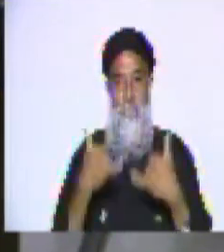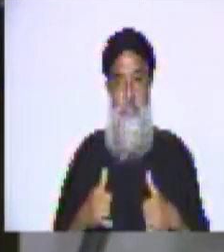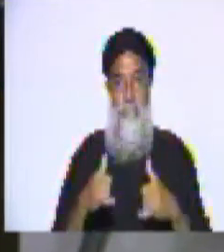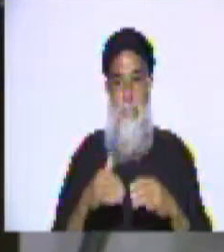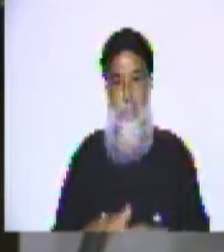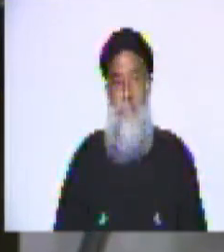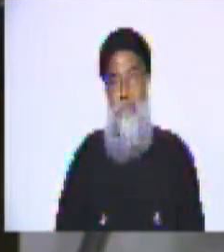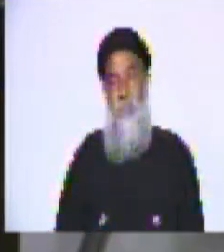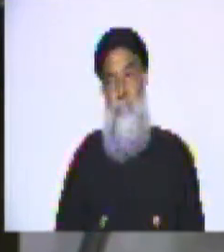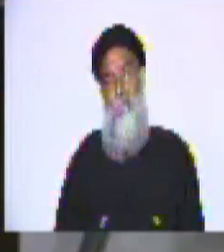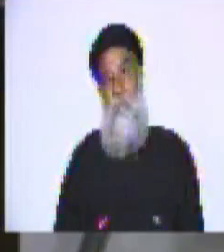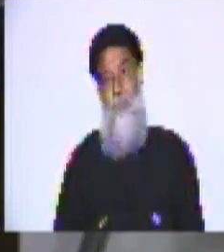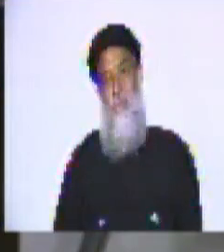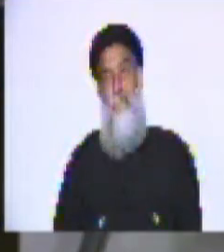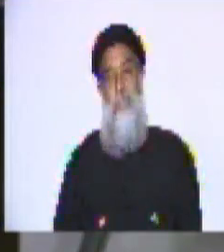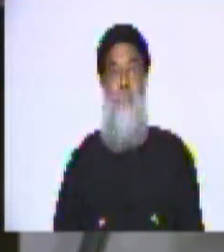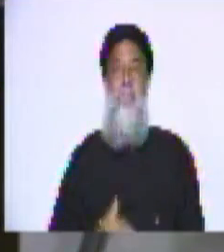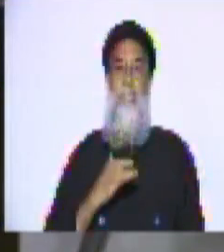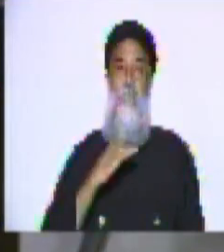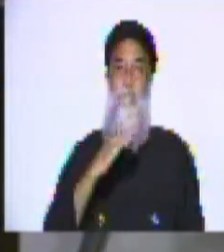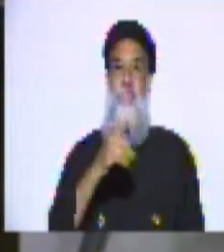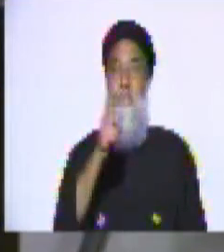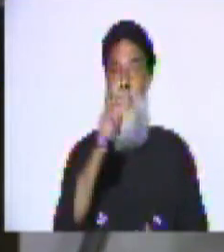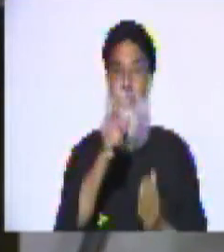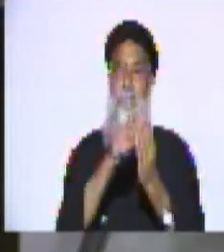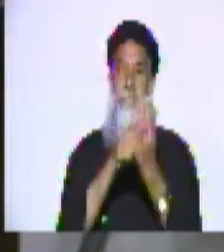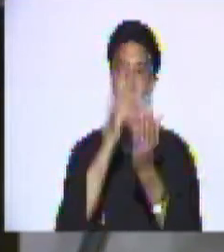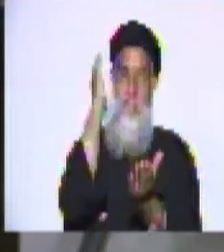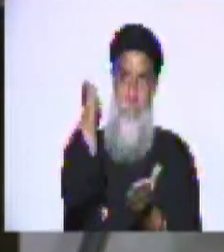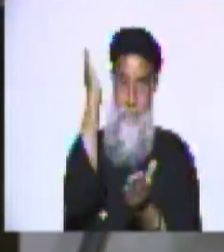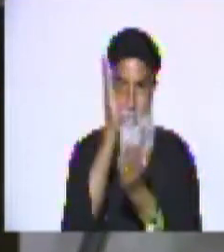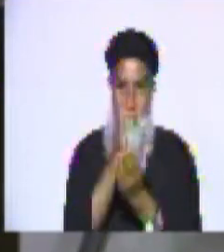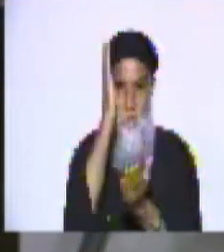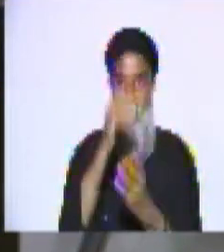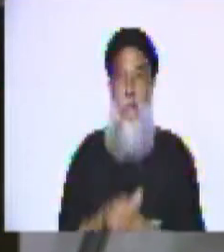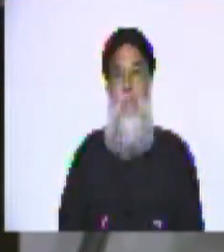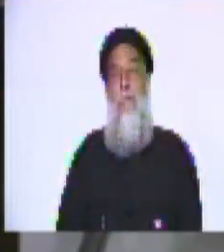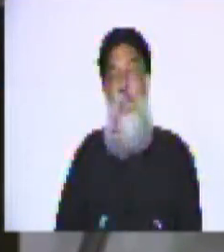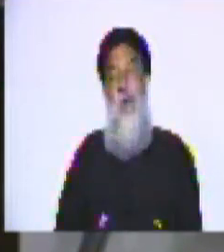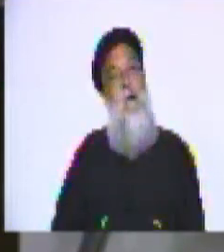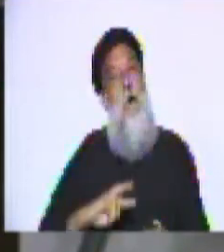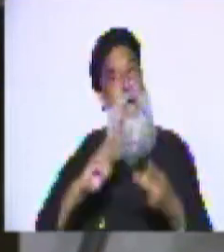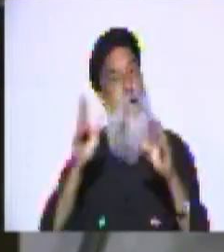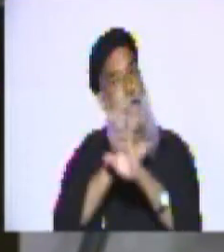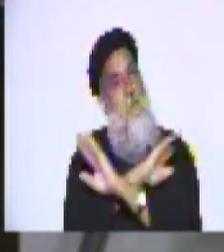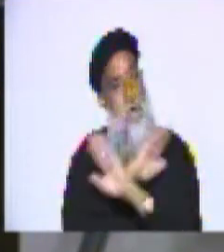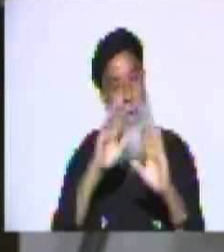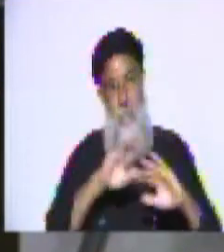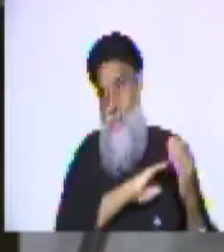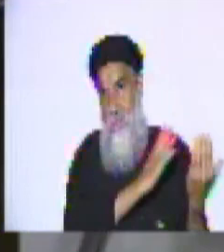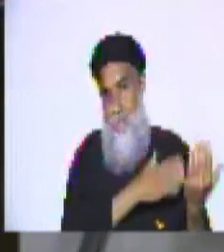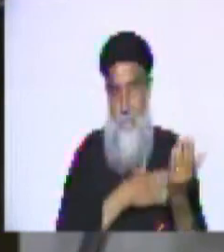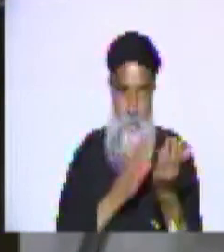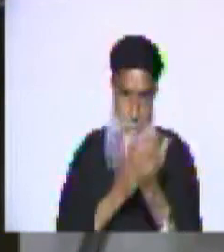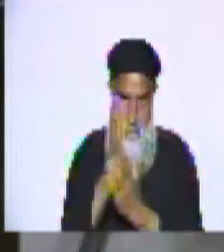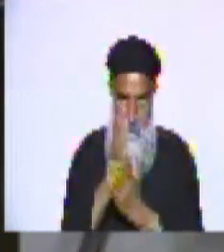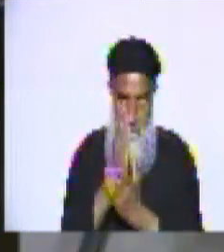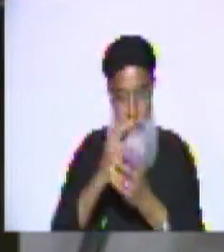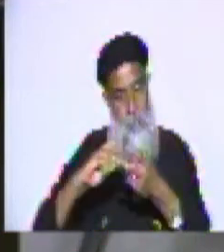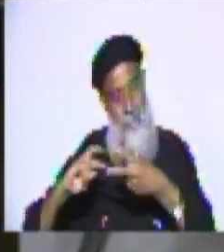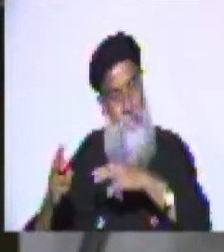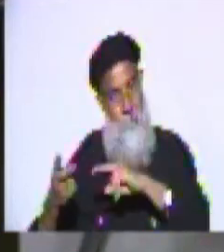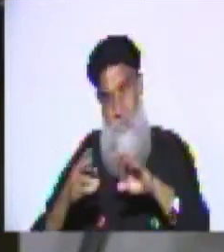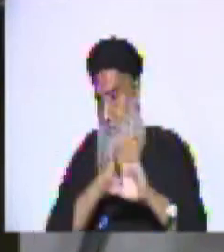قيمة. دي عقيدة ما تتغيرش، يعني الأساس الإيماني الذي لا